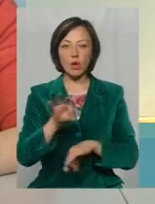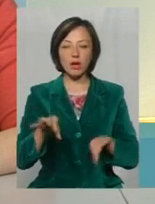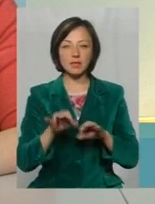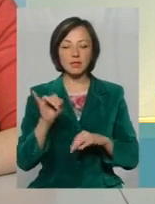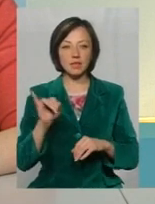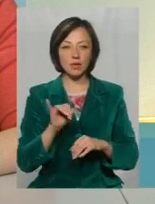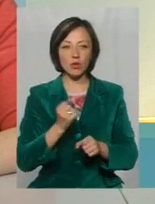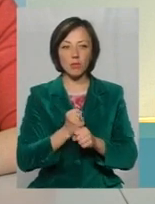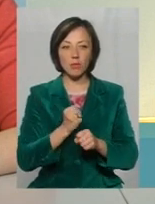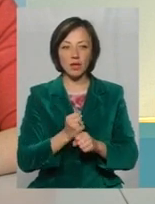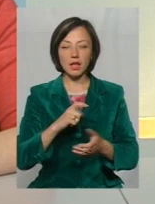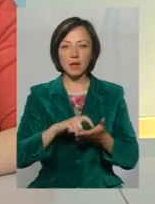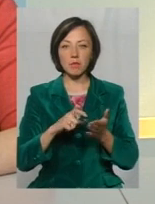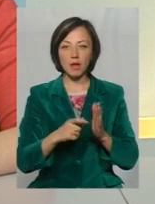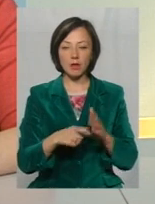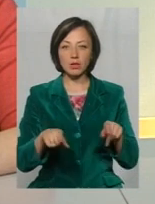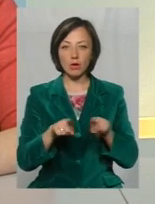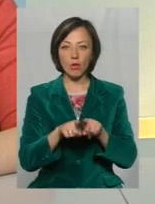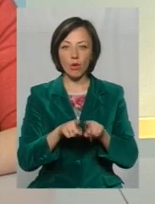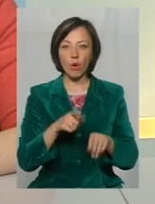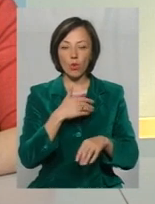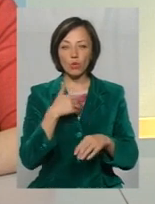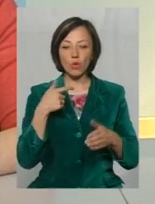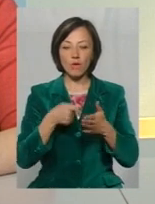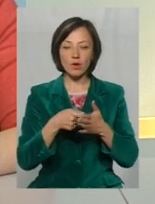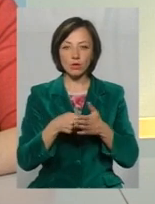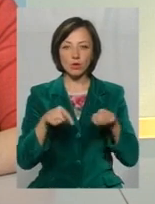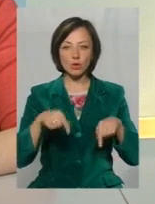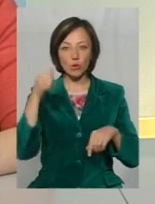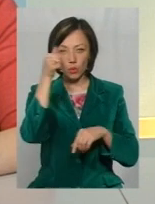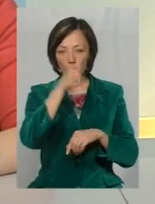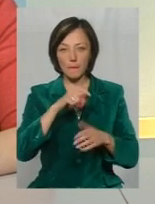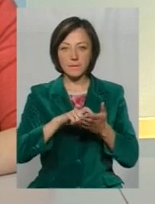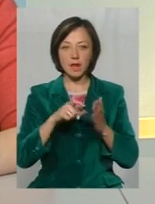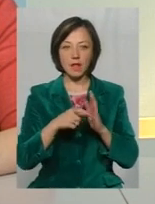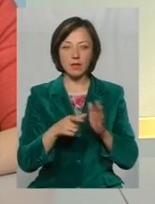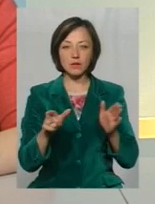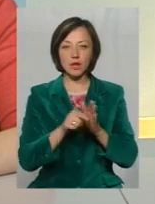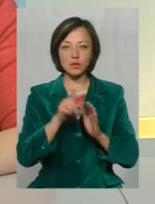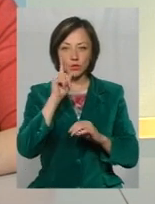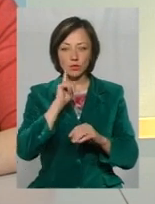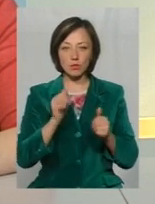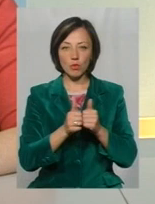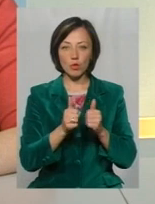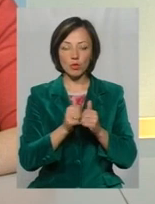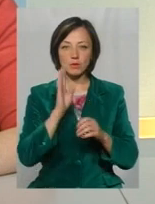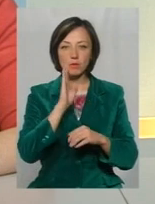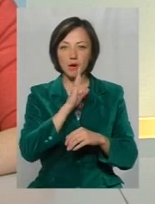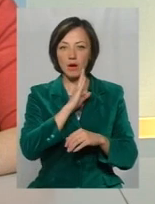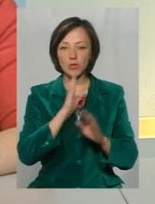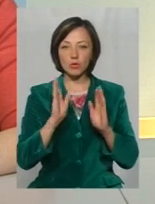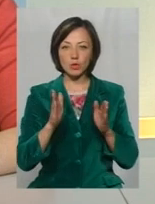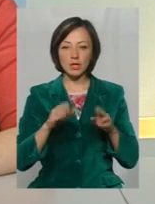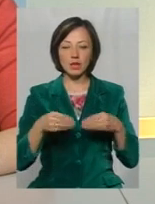і робили їм кімнату таку для грудного вигодовування цього року. Це буде палата із зручностями «Поруч з мамою», яка